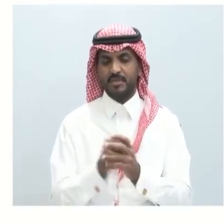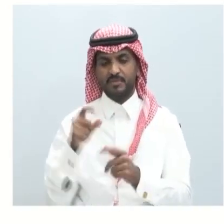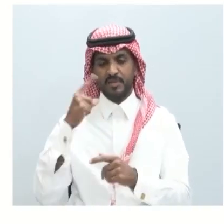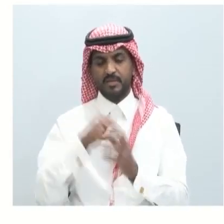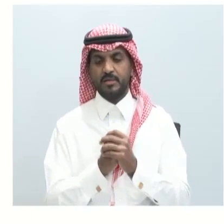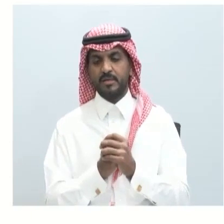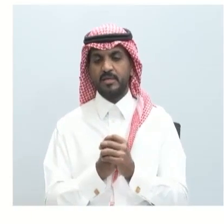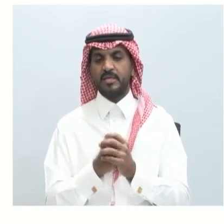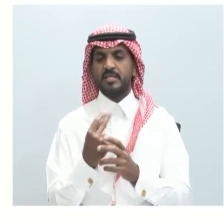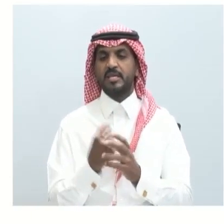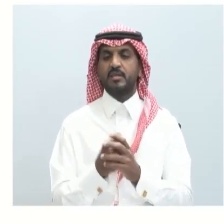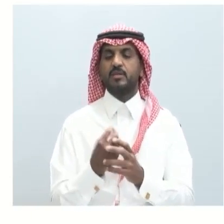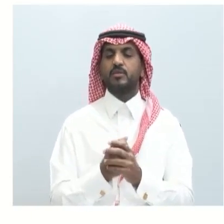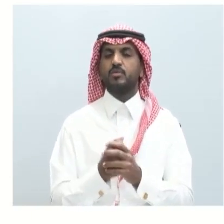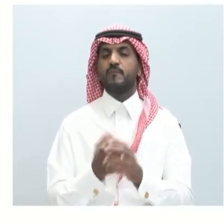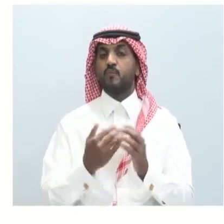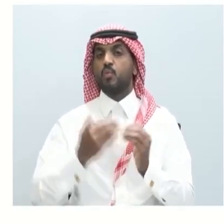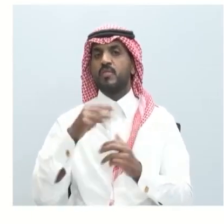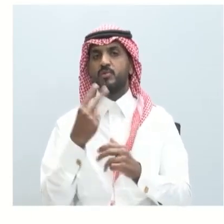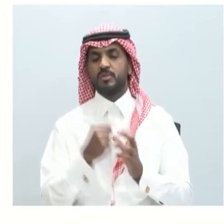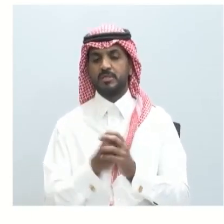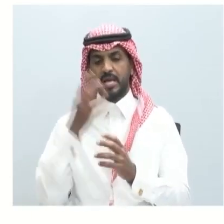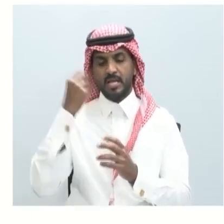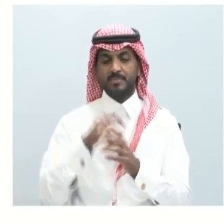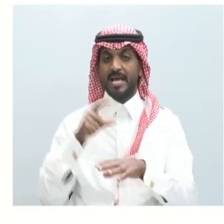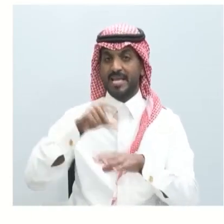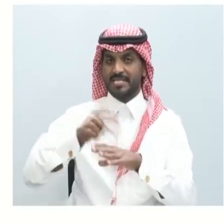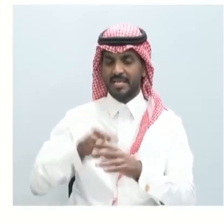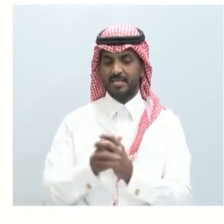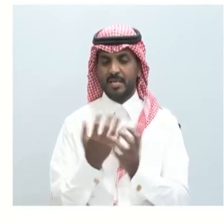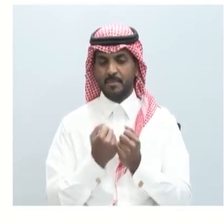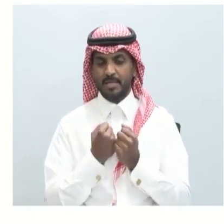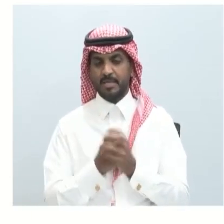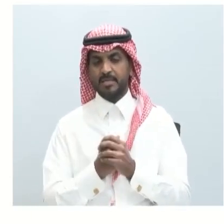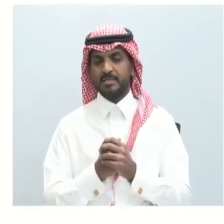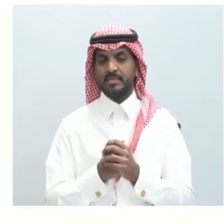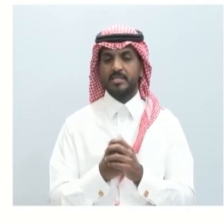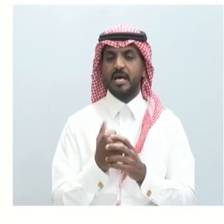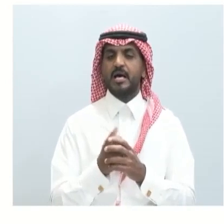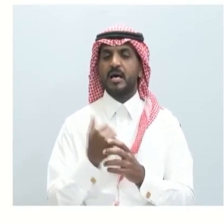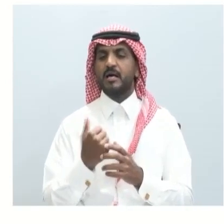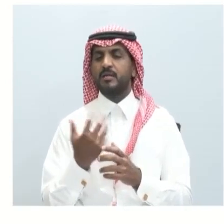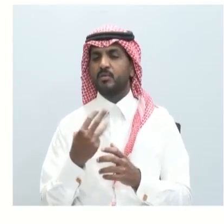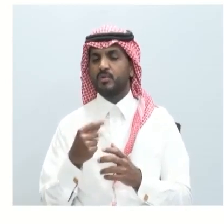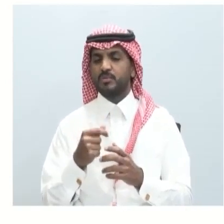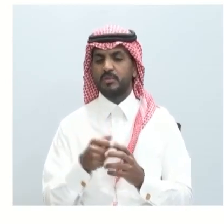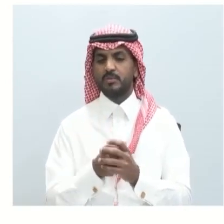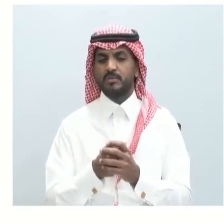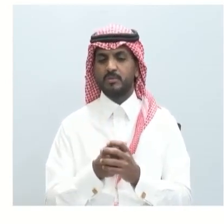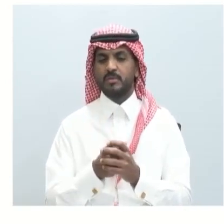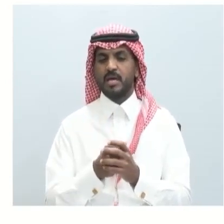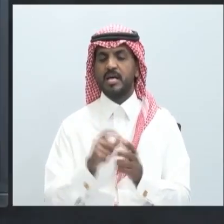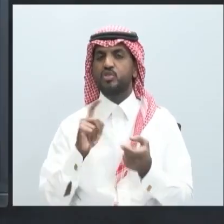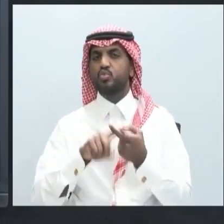2 اس 23 نحن تعلمنا ان الانسان يملك كم 46 كروموسوم لماذا نذكر 23 نتكلم عن